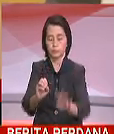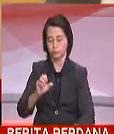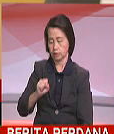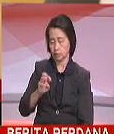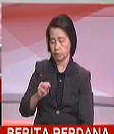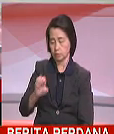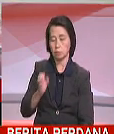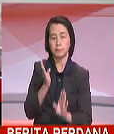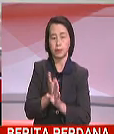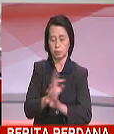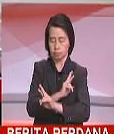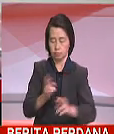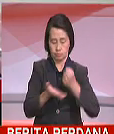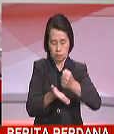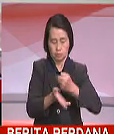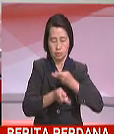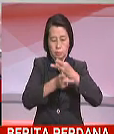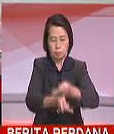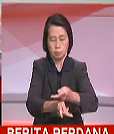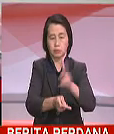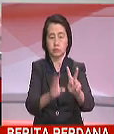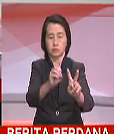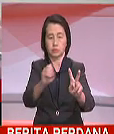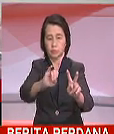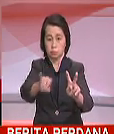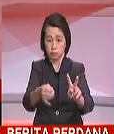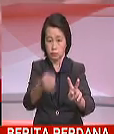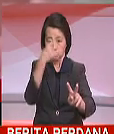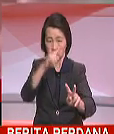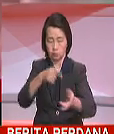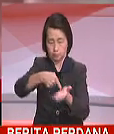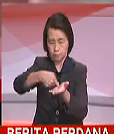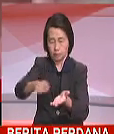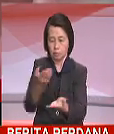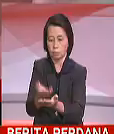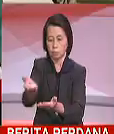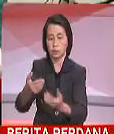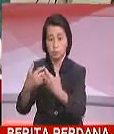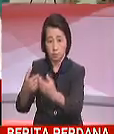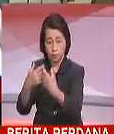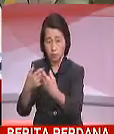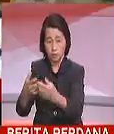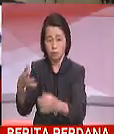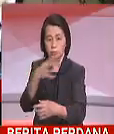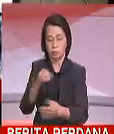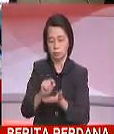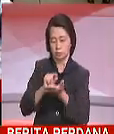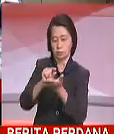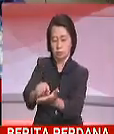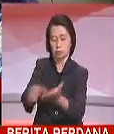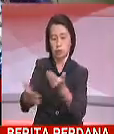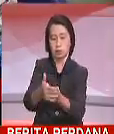SME Bank akan menyediakan dana pinjaman RM200 juta ringgit untuk membiayai pembelian mesin dan insentif geran